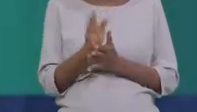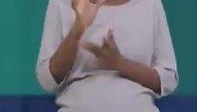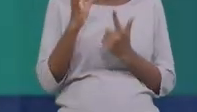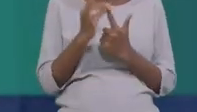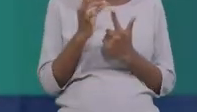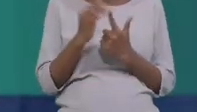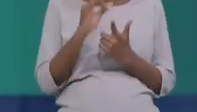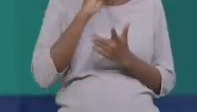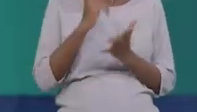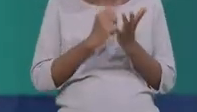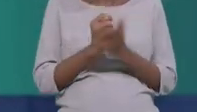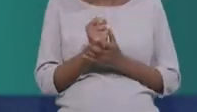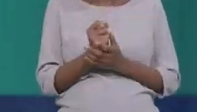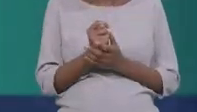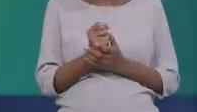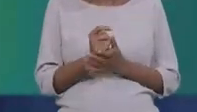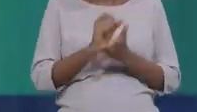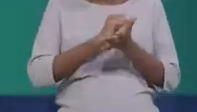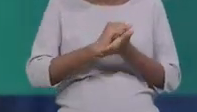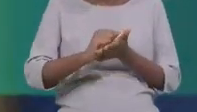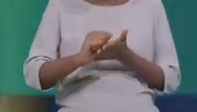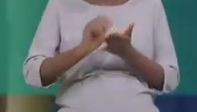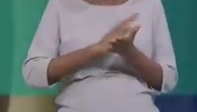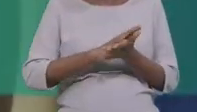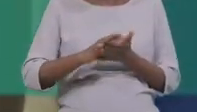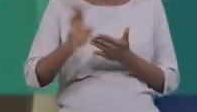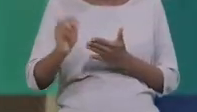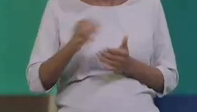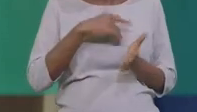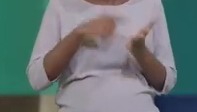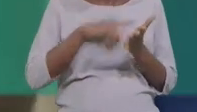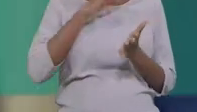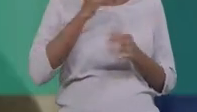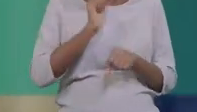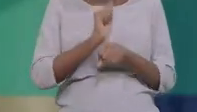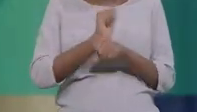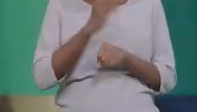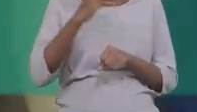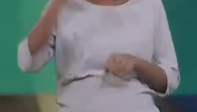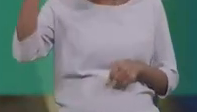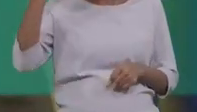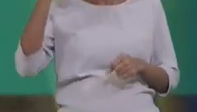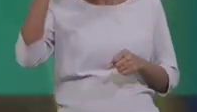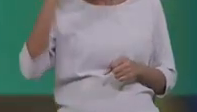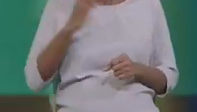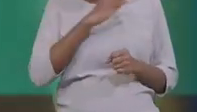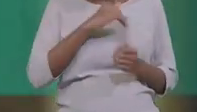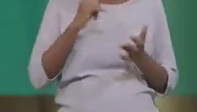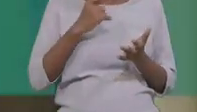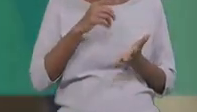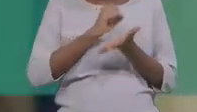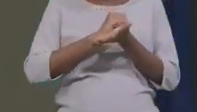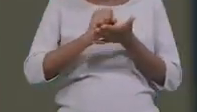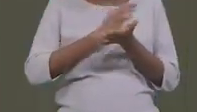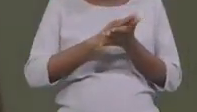vérité. Ta parole est la vérité. Sanctifie-les. Et c'est l'œuvre de la grâce de Dieu.